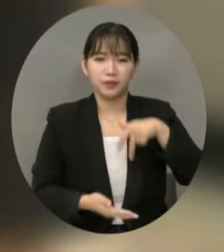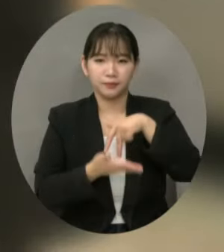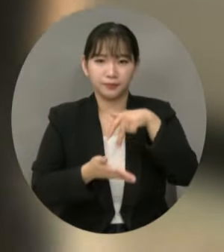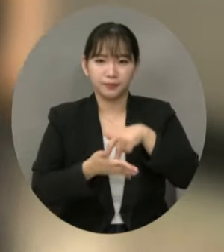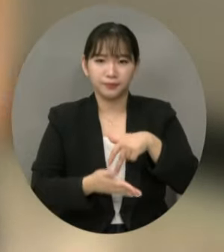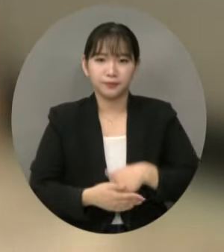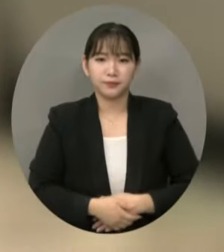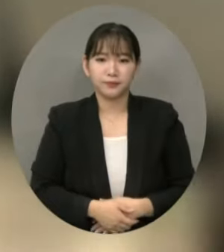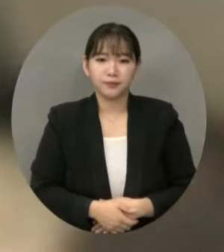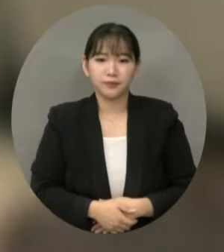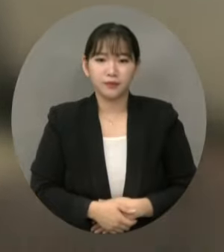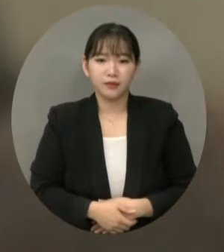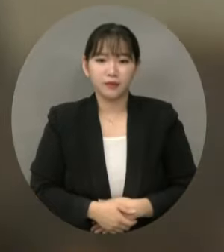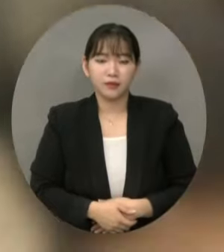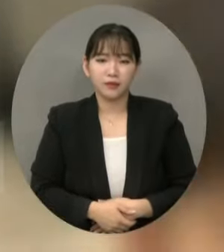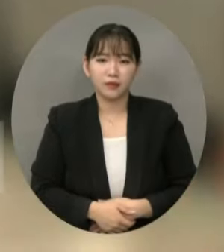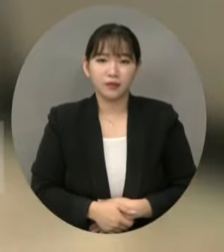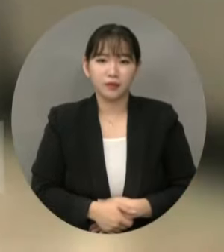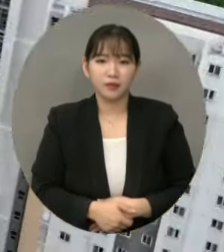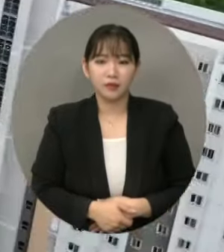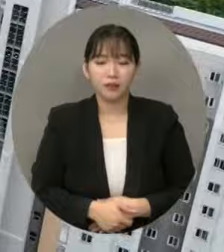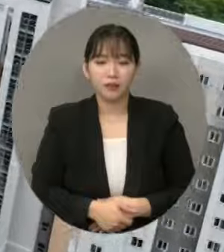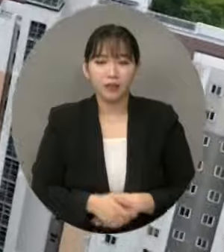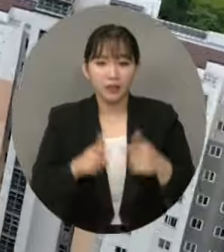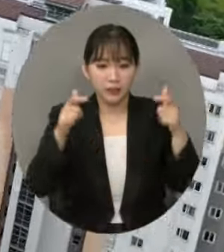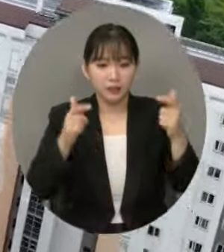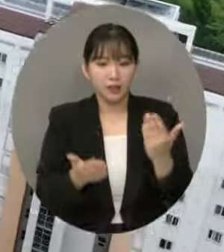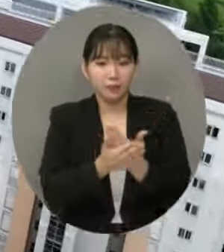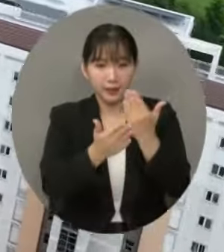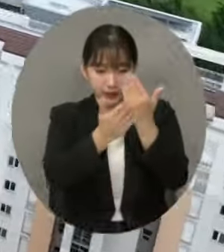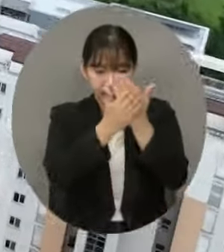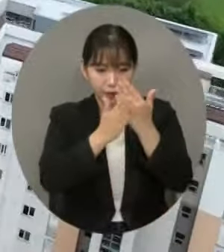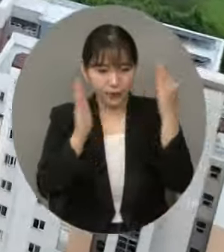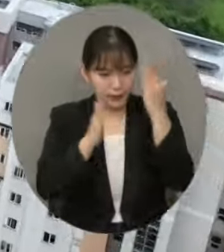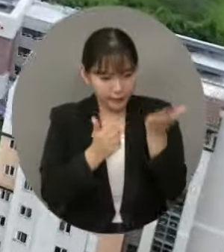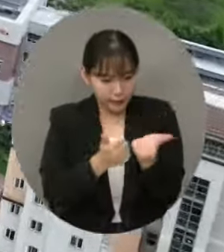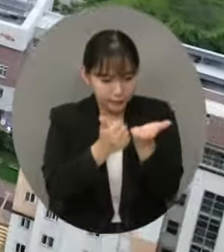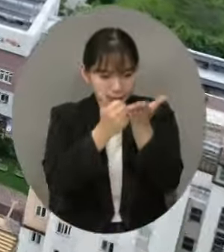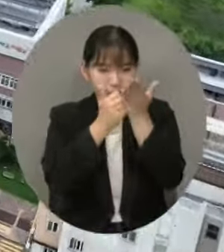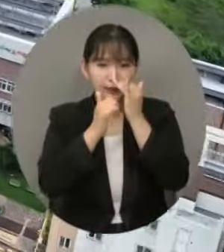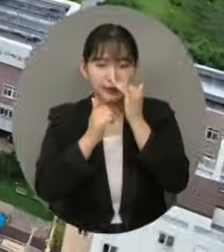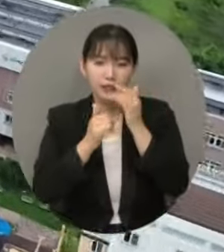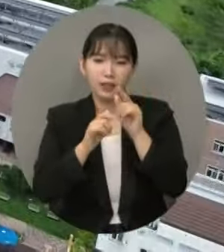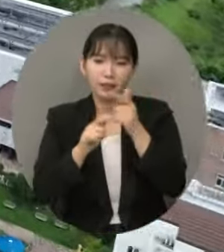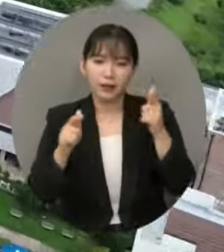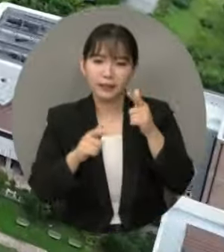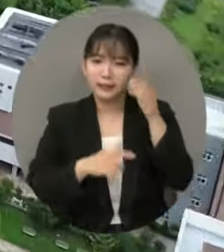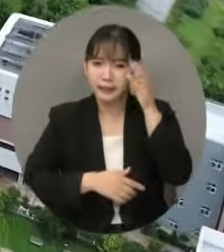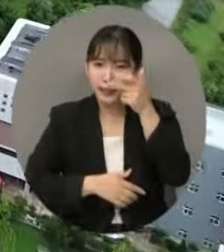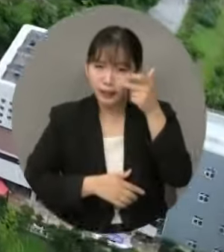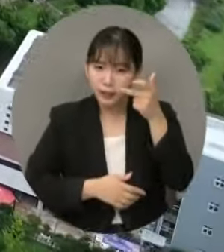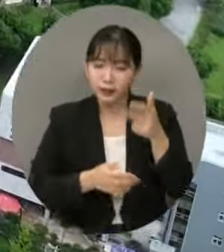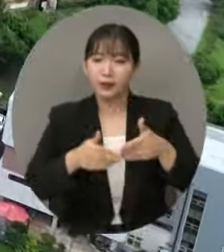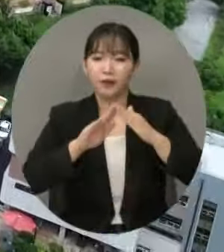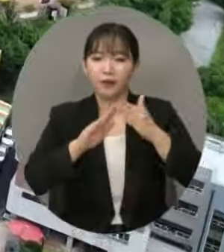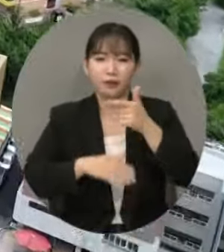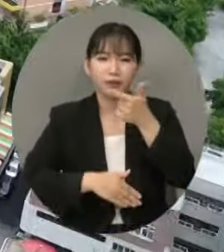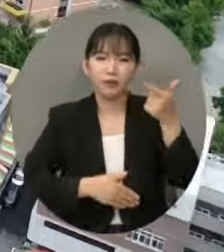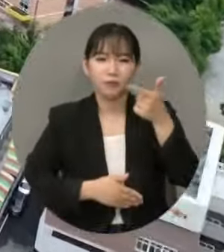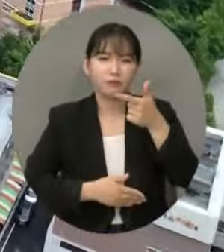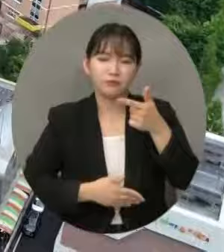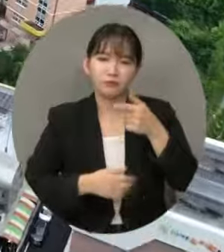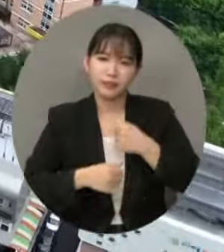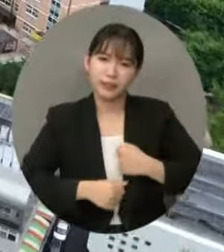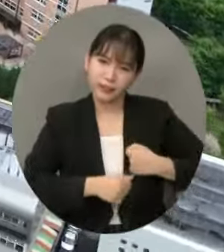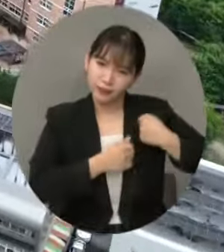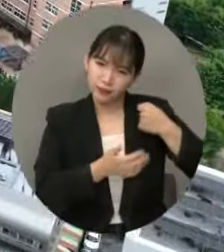입장입니다. 인재 양성 중심지에 더해 지역 발전까지 많은 기대 속에 조성됐는데 너무 안일한 결정